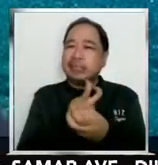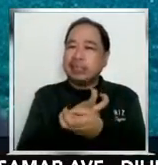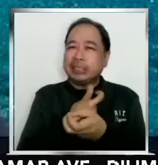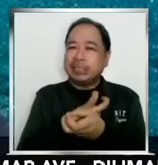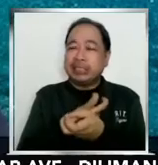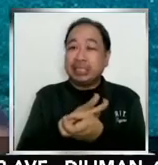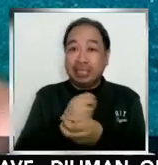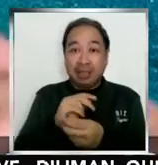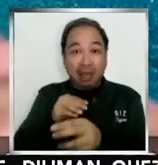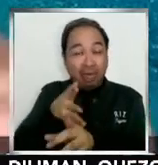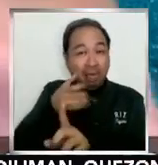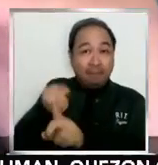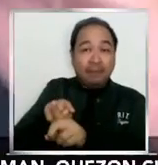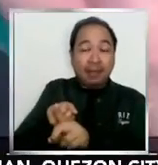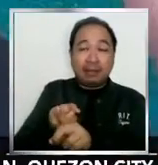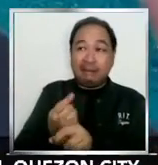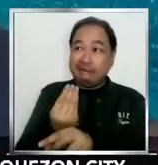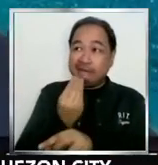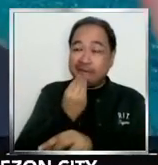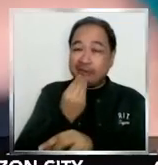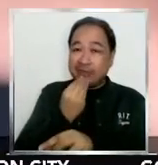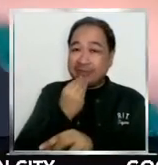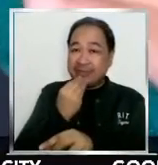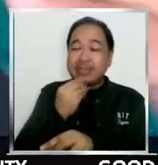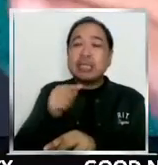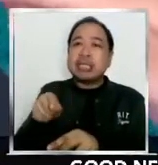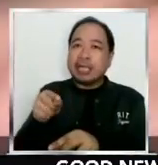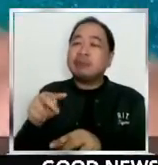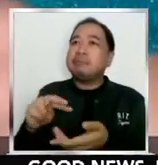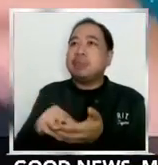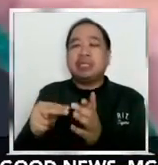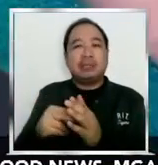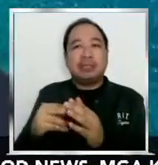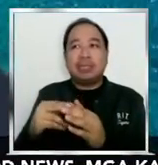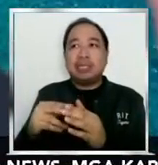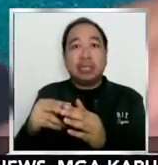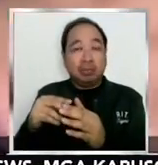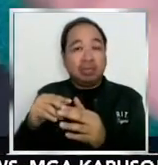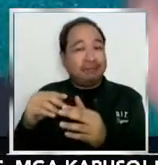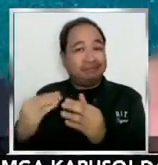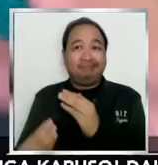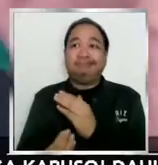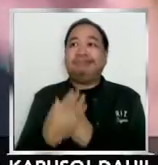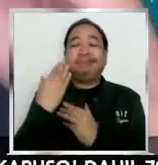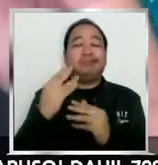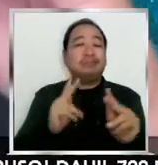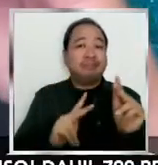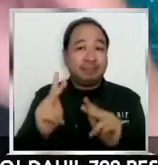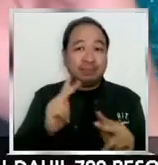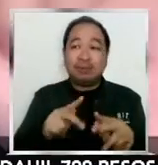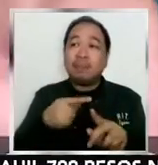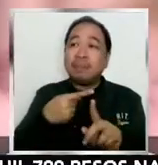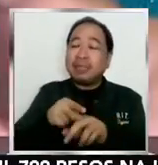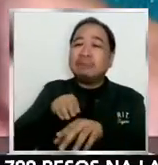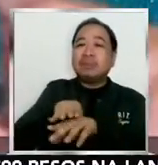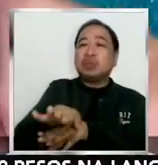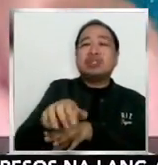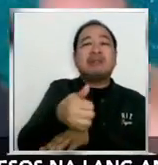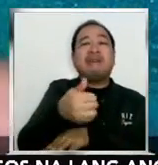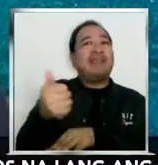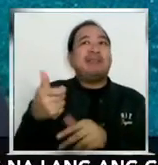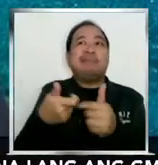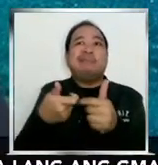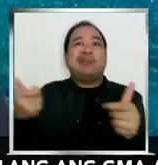food chain. And as you go higher and higher the food chain up to us and other predators like sharks, no? Tumataas actually